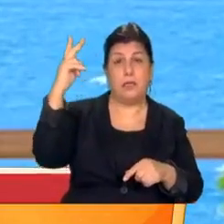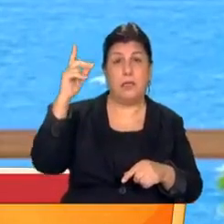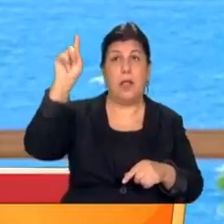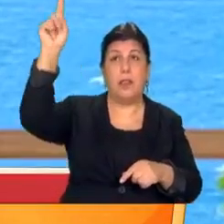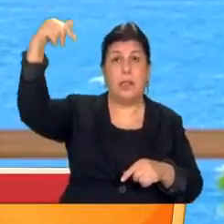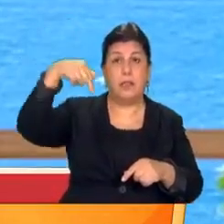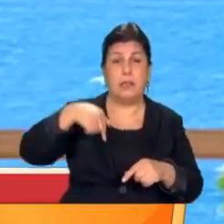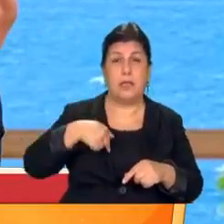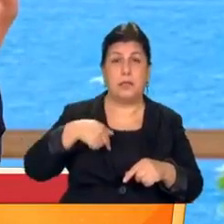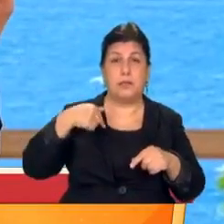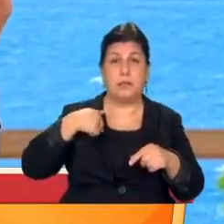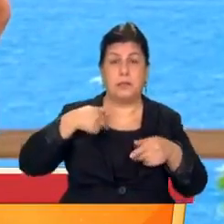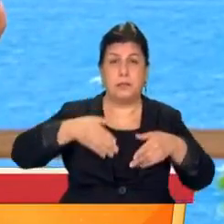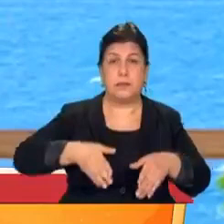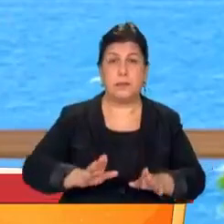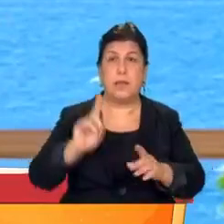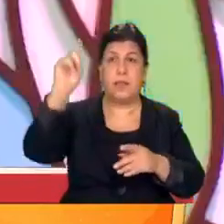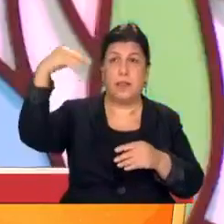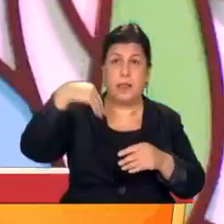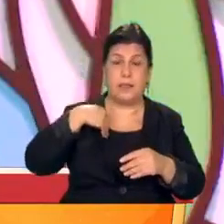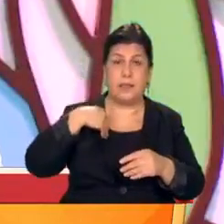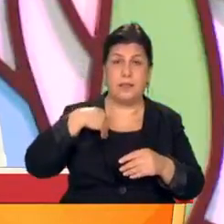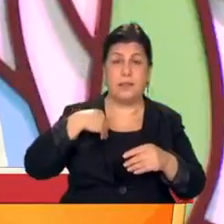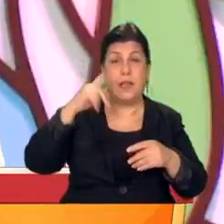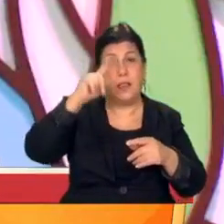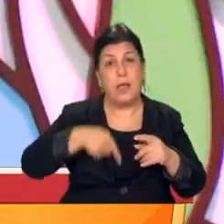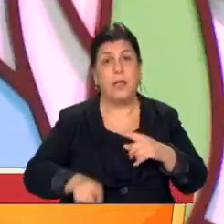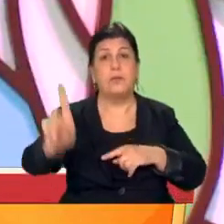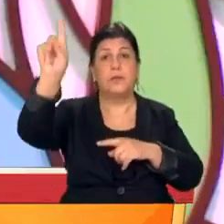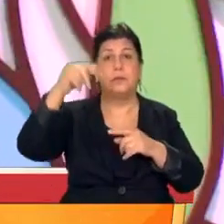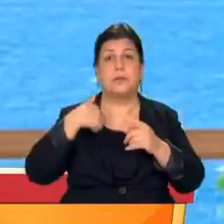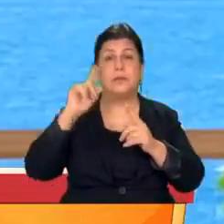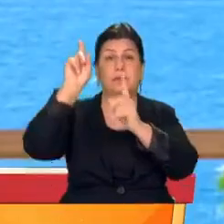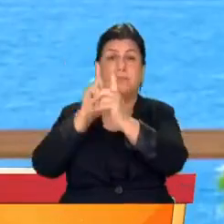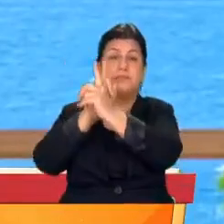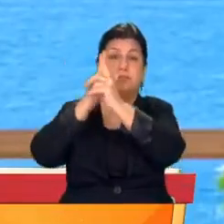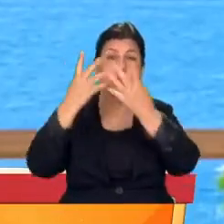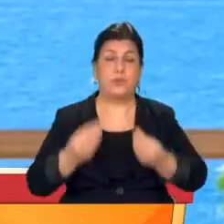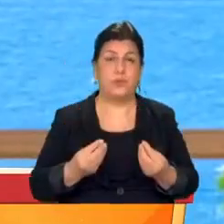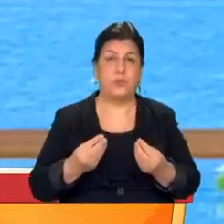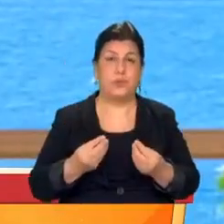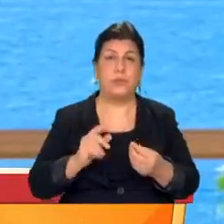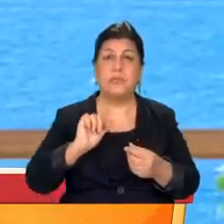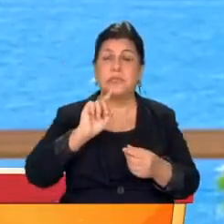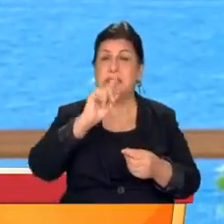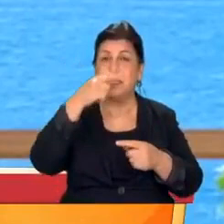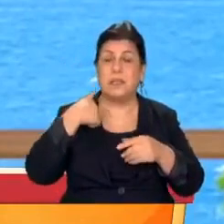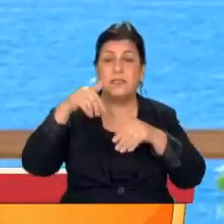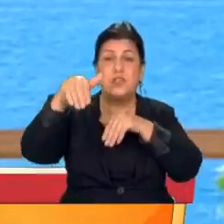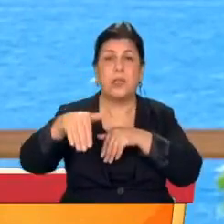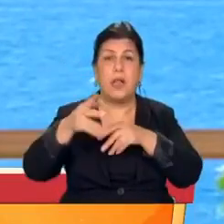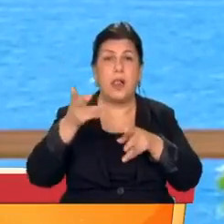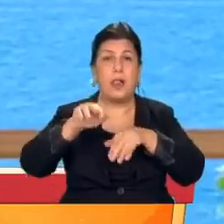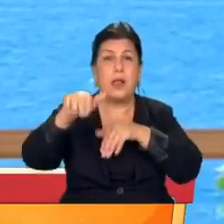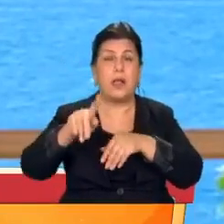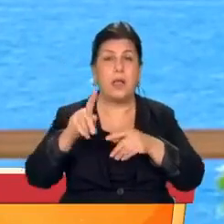geldik Allah'a döneceğiz biz bu ifadeyi sadece cenazelerde kullanıyoruz ama Rasulullah